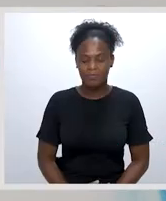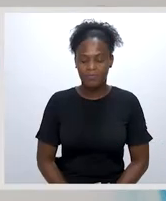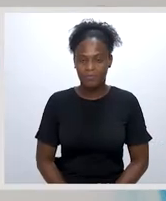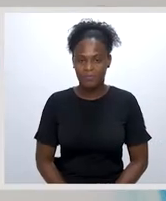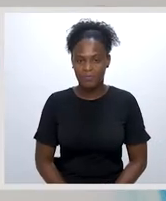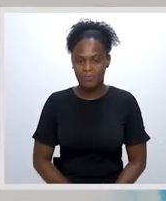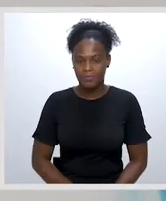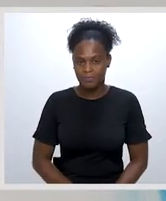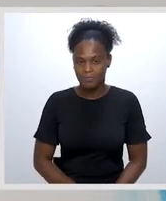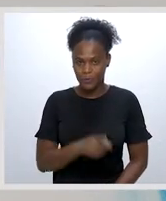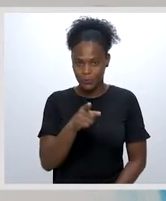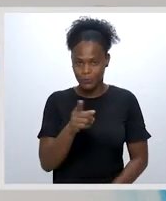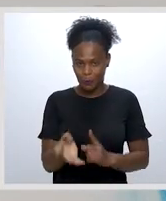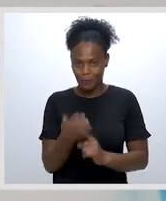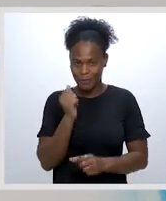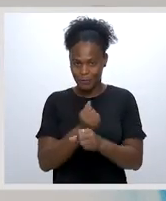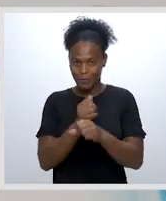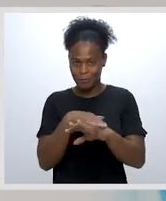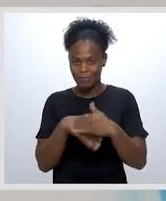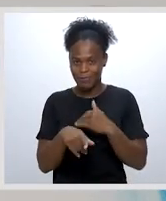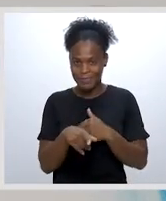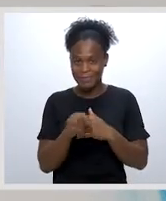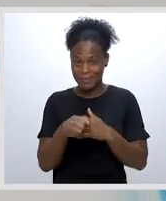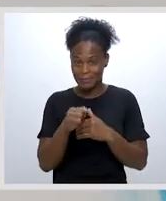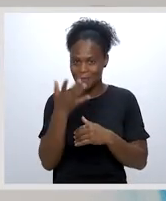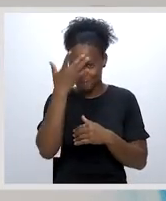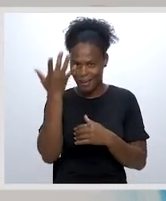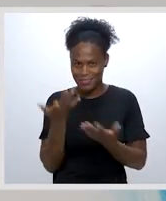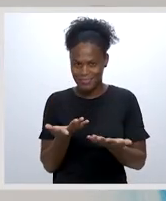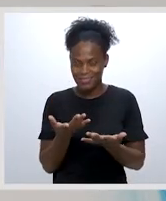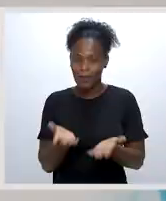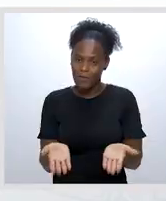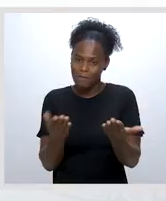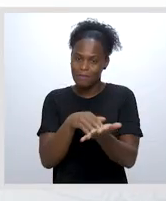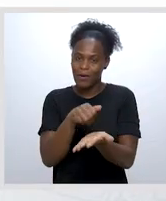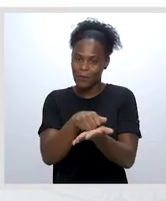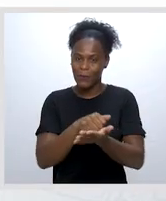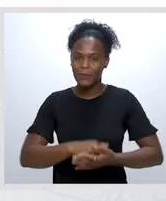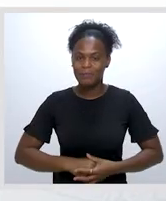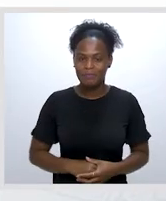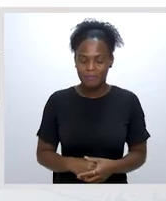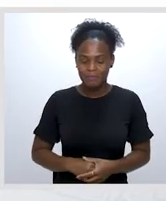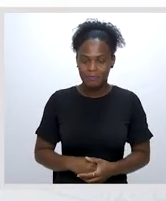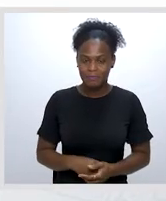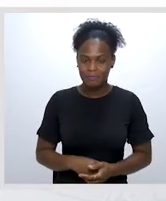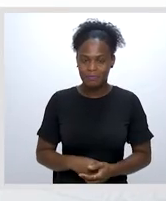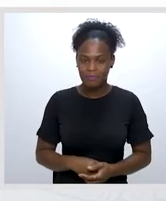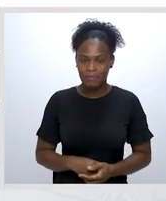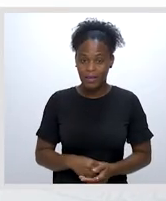Tu as pu réaliser cette tâche? C'était très facile, non? On y va, on corrige. Dans ce